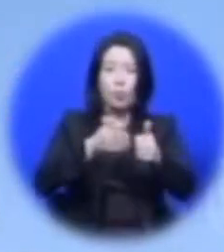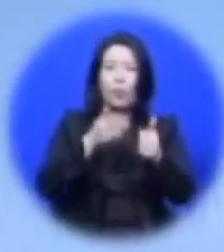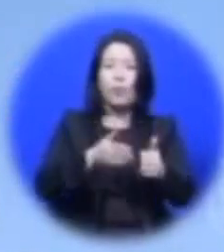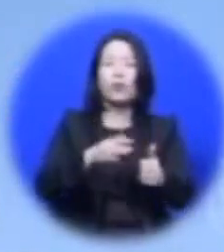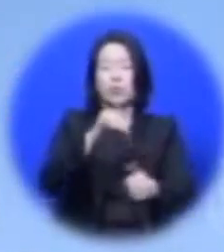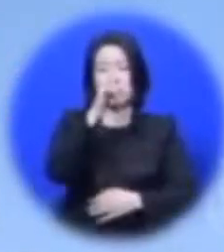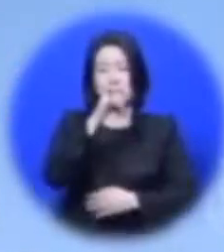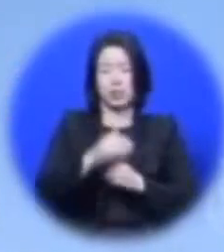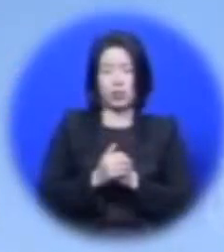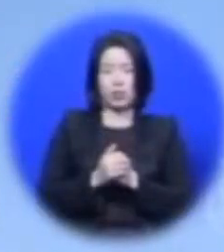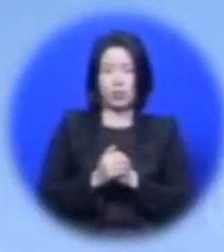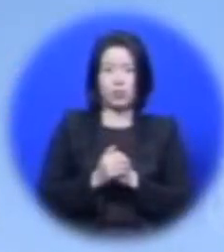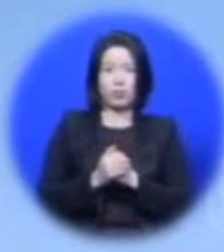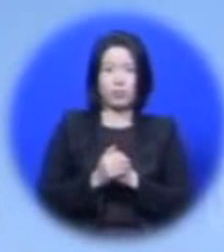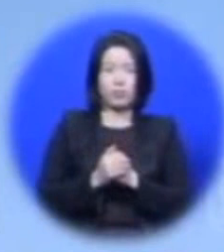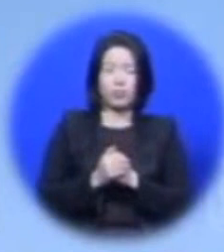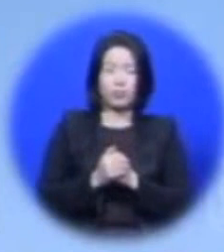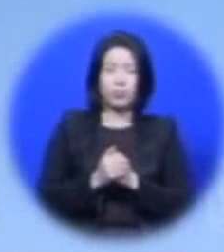거예요.